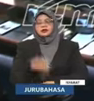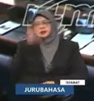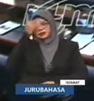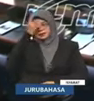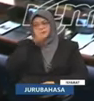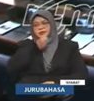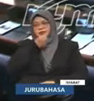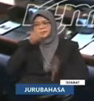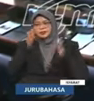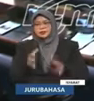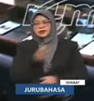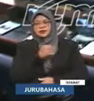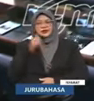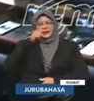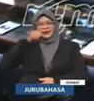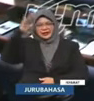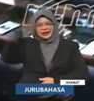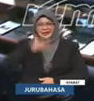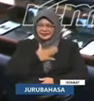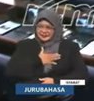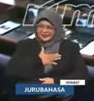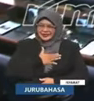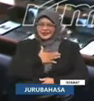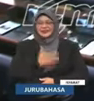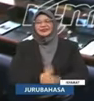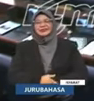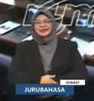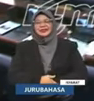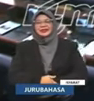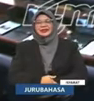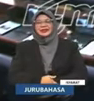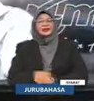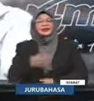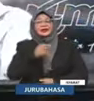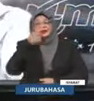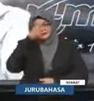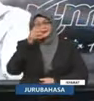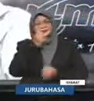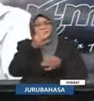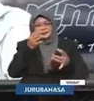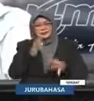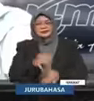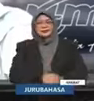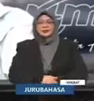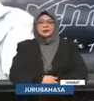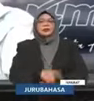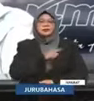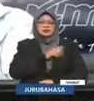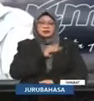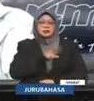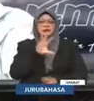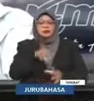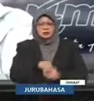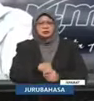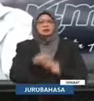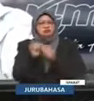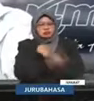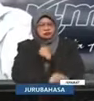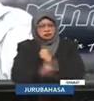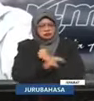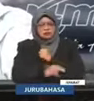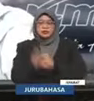yang mama kakak saya berfoto untuk malu mana yang Bomat Kementerian Dalam Negeri